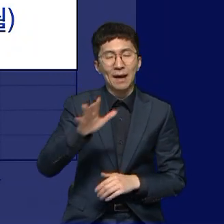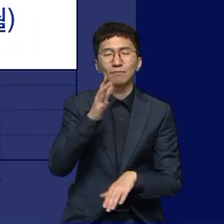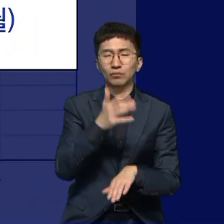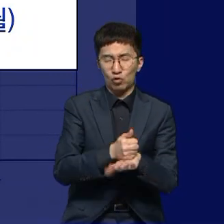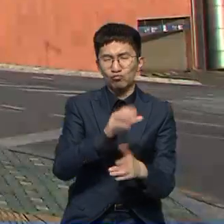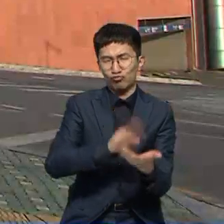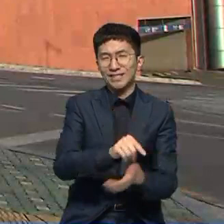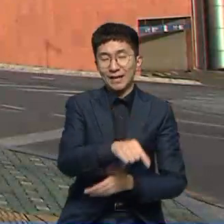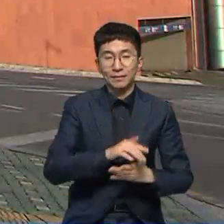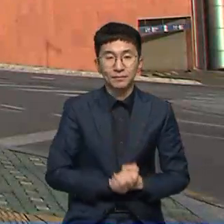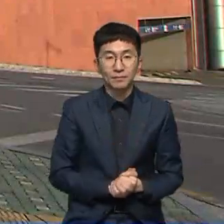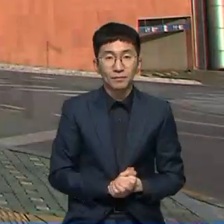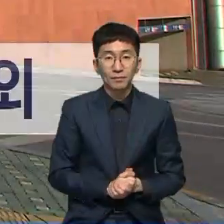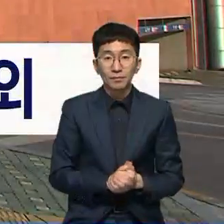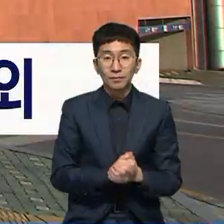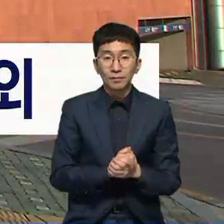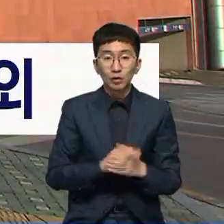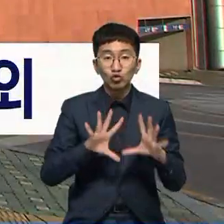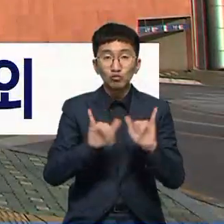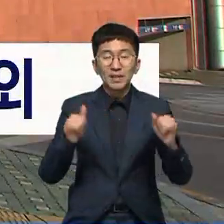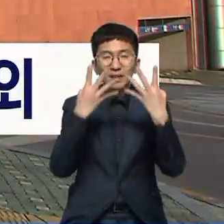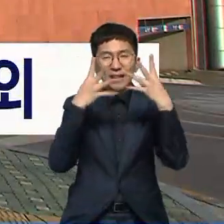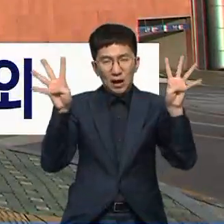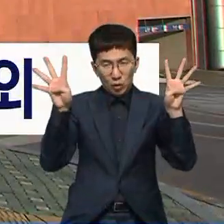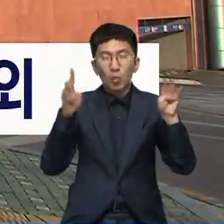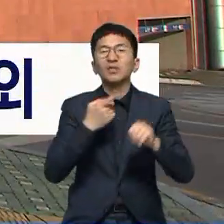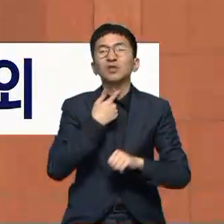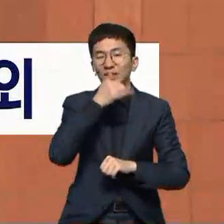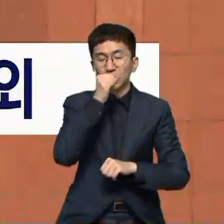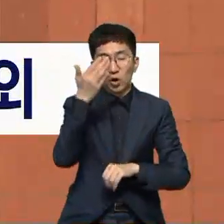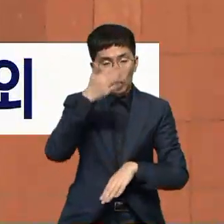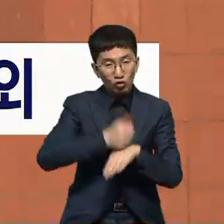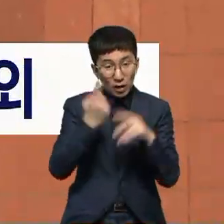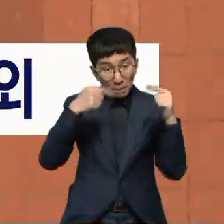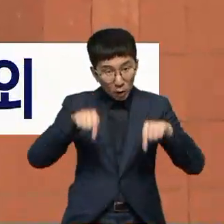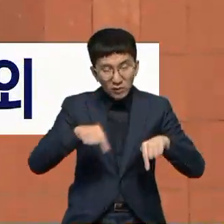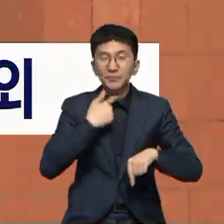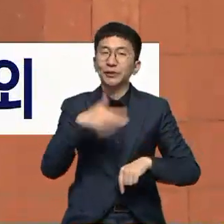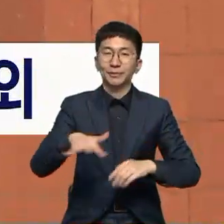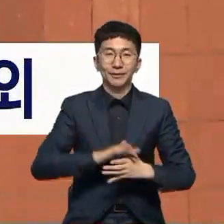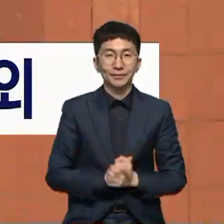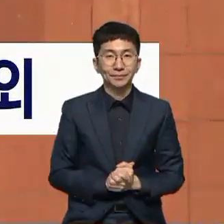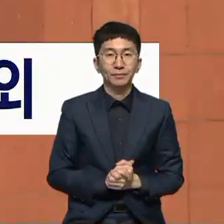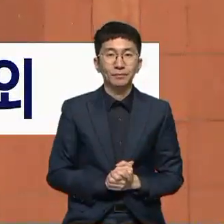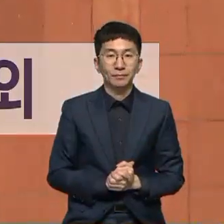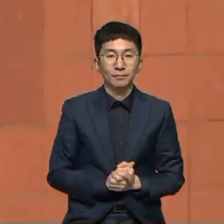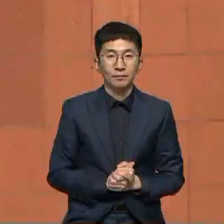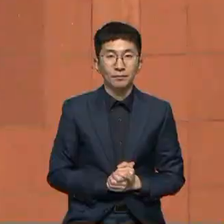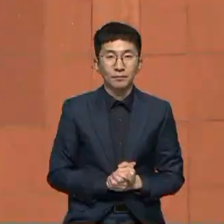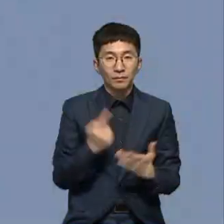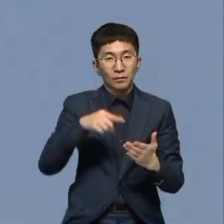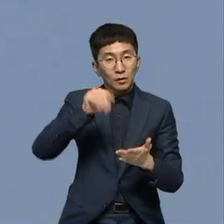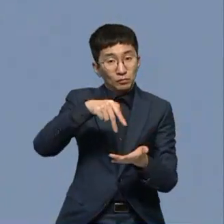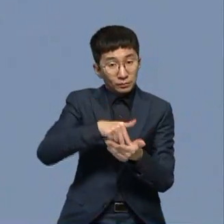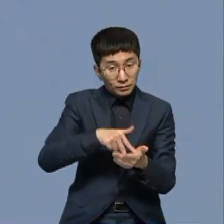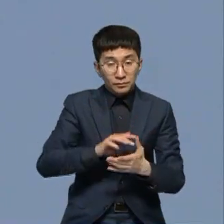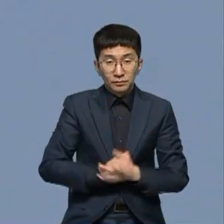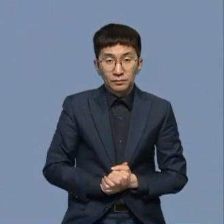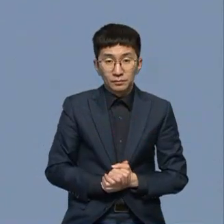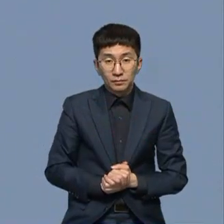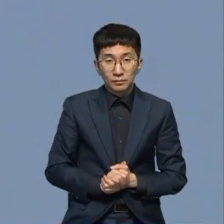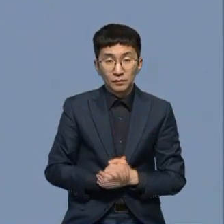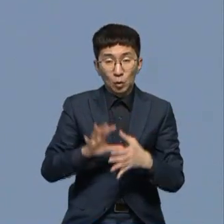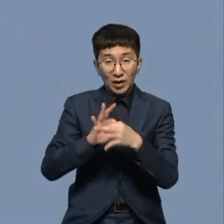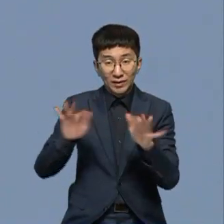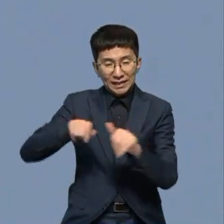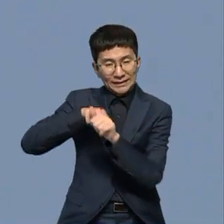드러났습니다. 같은 국민대 출신이란 이유로 면접 심사도 없었습니다. 교육부는 국민대의 관련자 징계